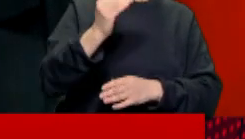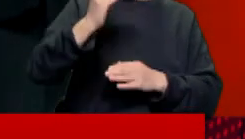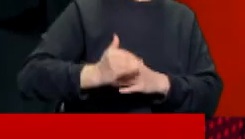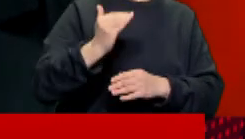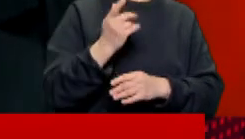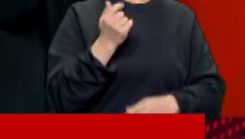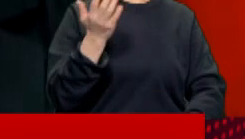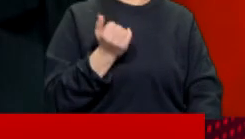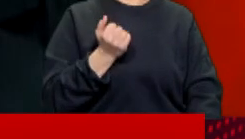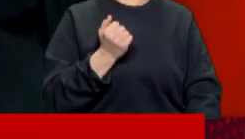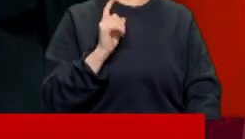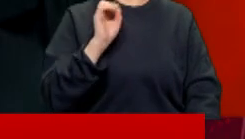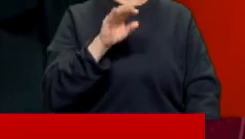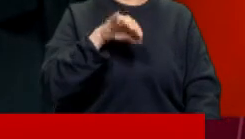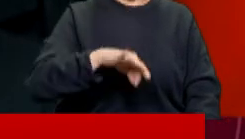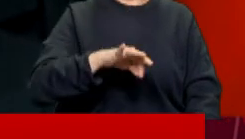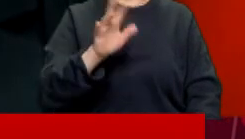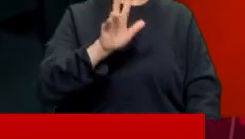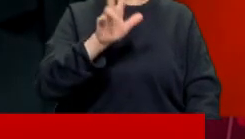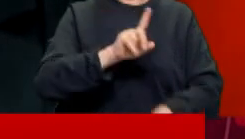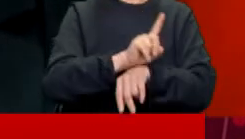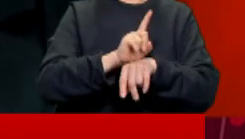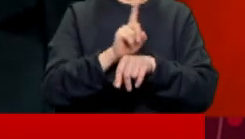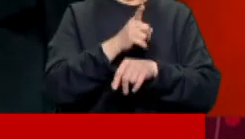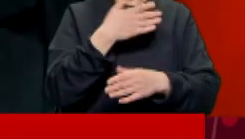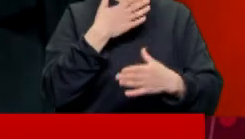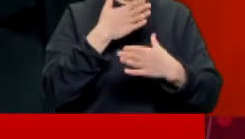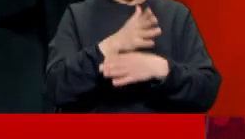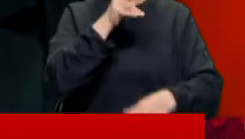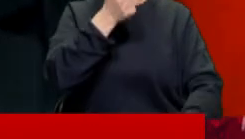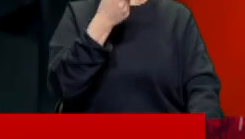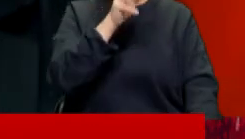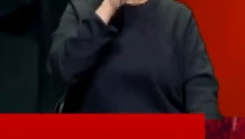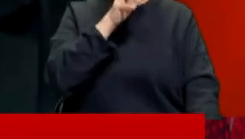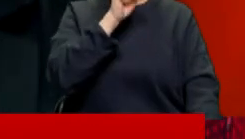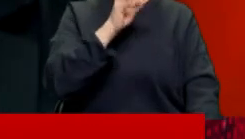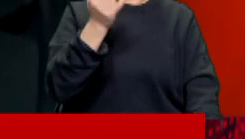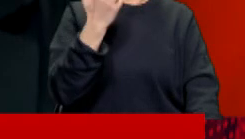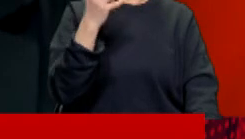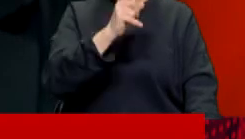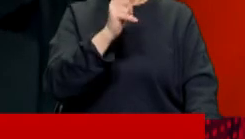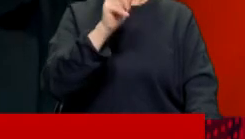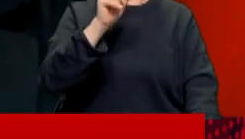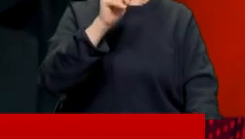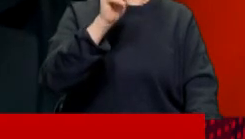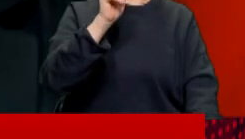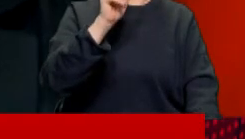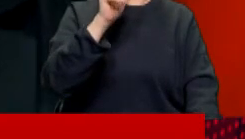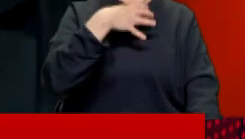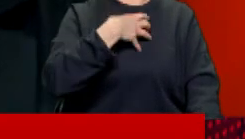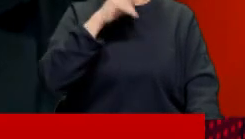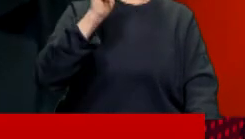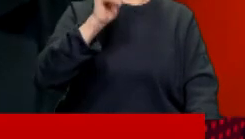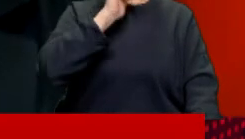ne kadar alıyorsunuz Hocam şu anda 30'a derse girsek 6200 alıyoruz 3 ay boyunca haziran temmuz Ağustos'ta